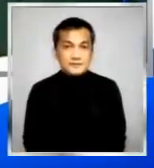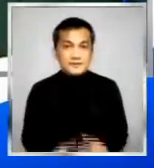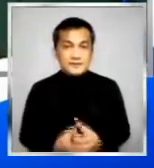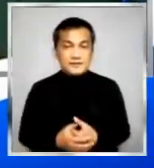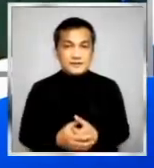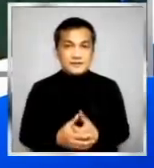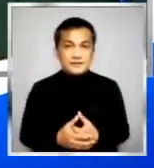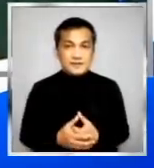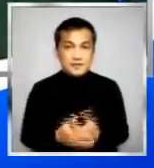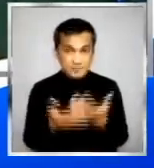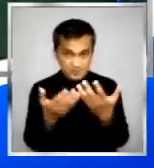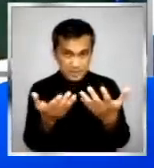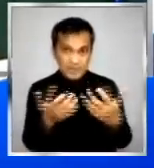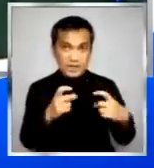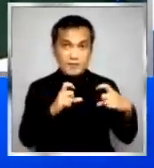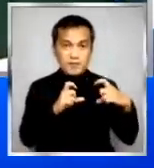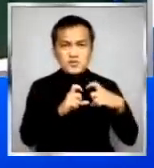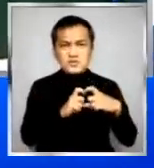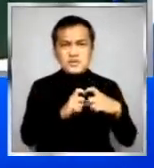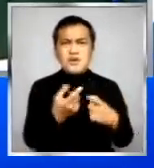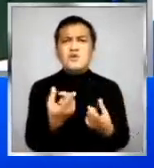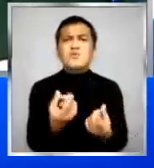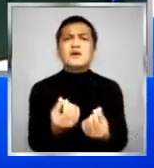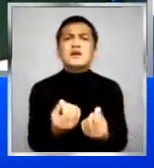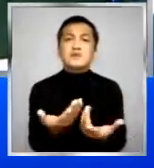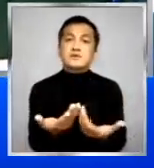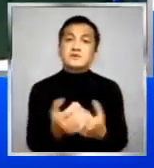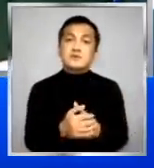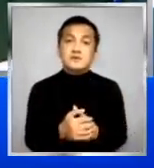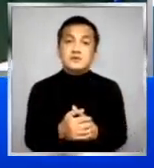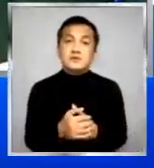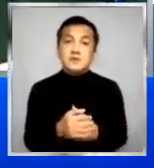Mga kapuso, anong gagawin ninyo kung ang